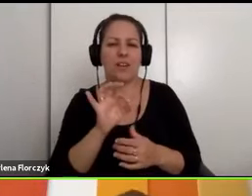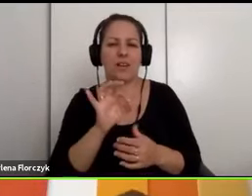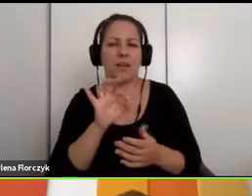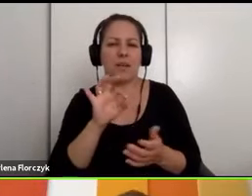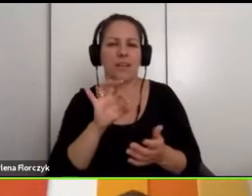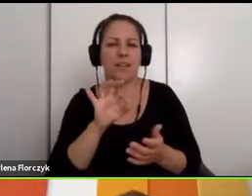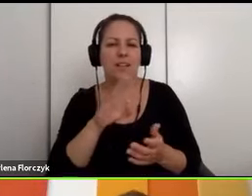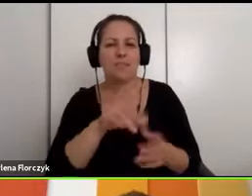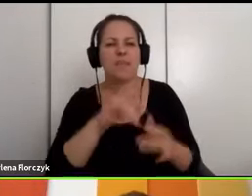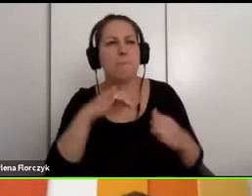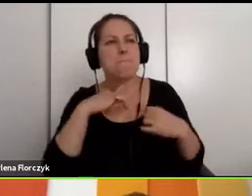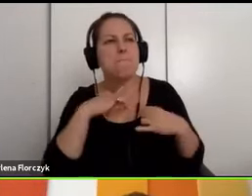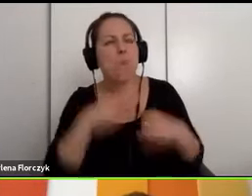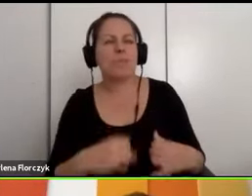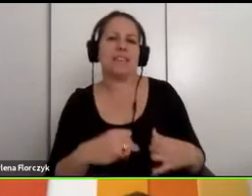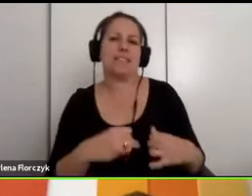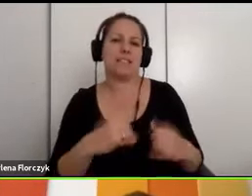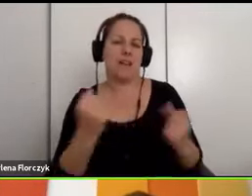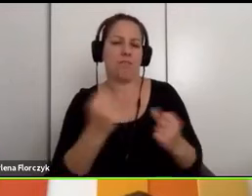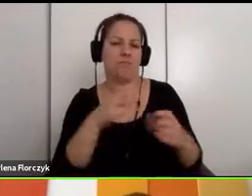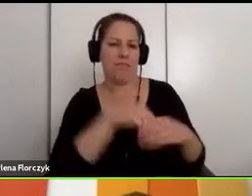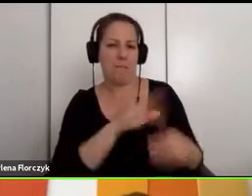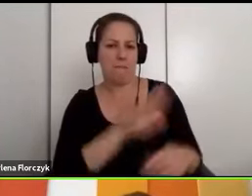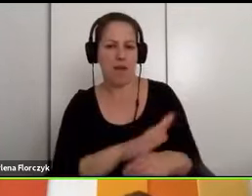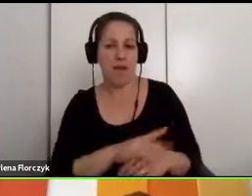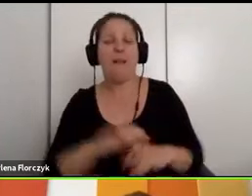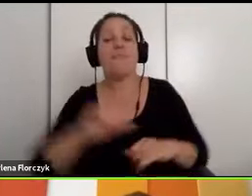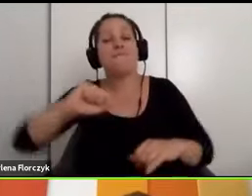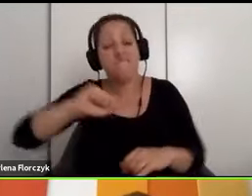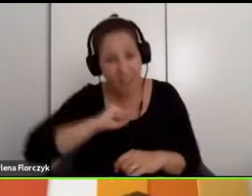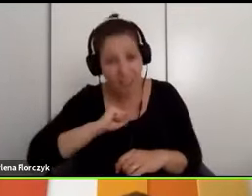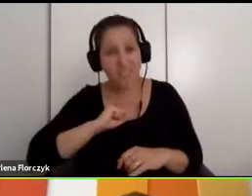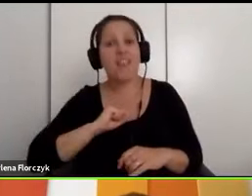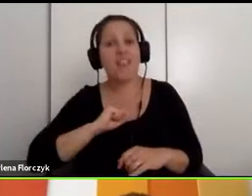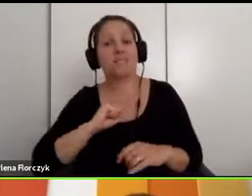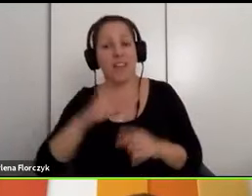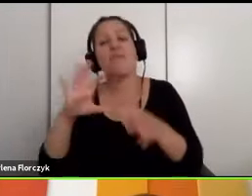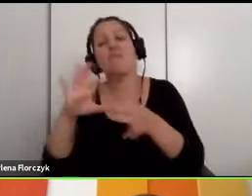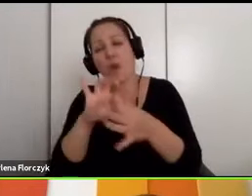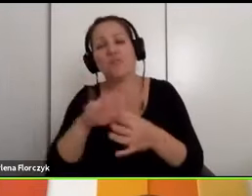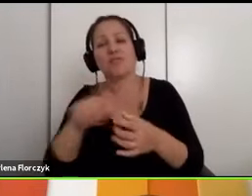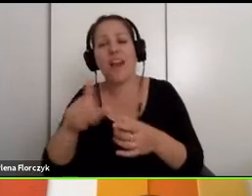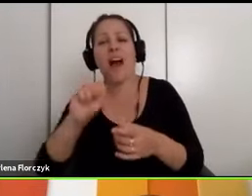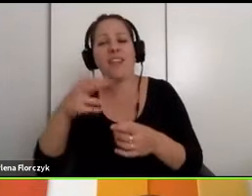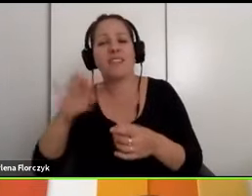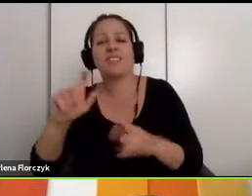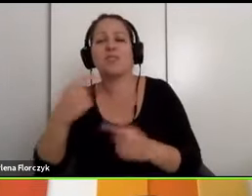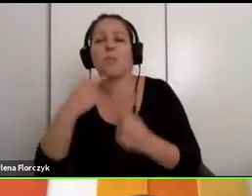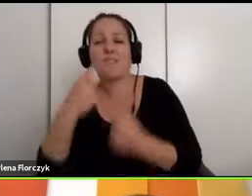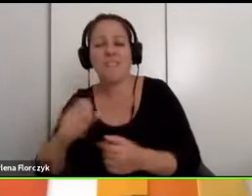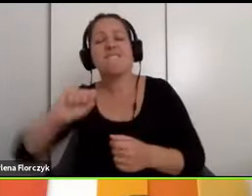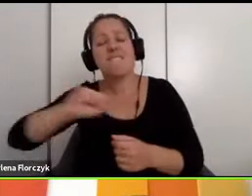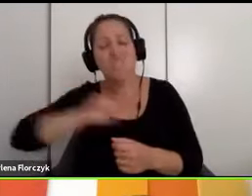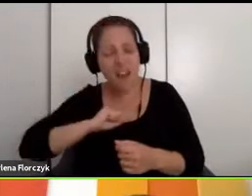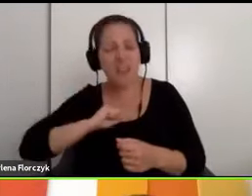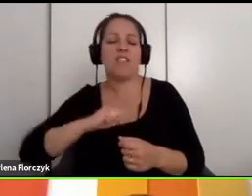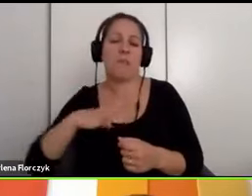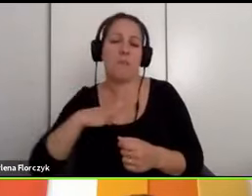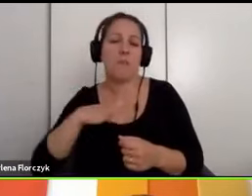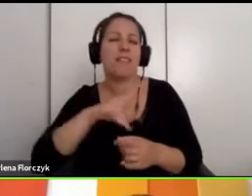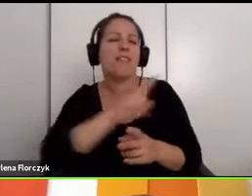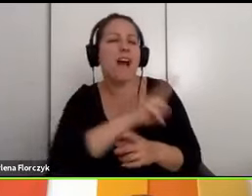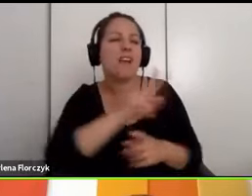o pewnych ich potencjałach. I fajnie by było, ja łączę się trochę, Aniu, z tym, co powiedziałaś przed chwilą, fajnie by było, gdyby